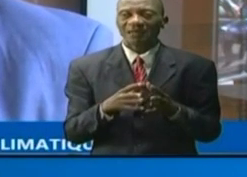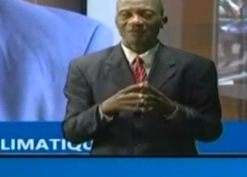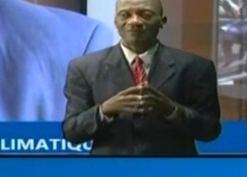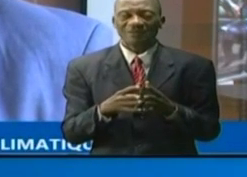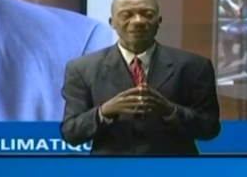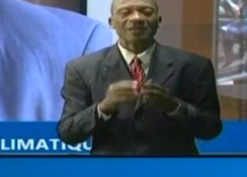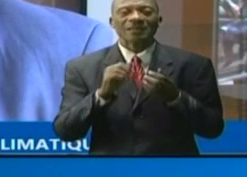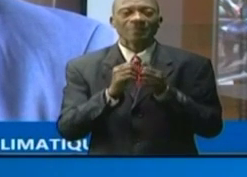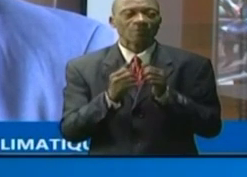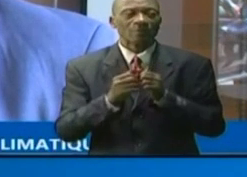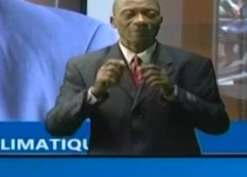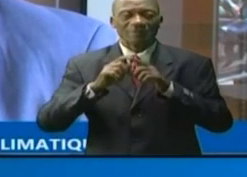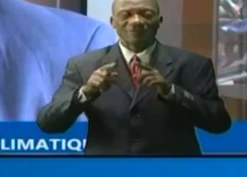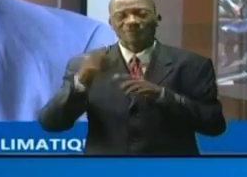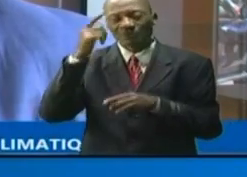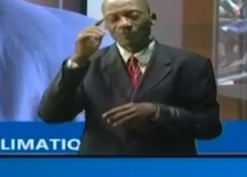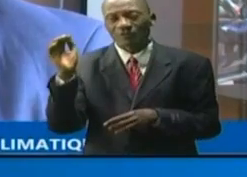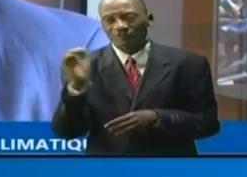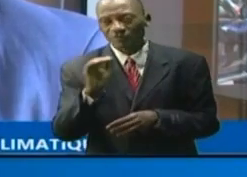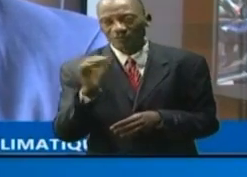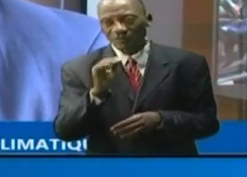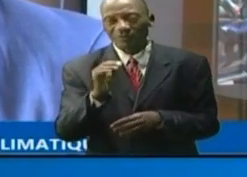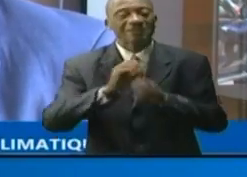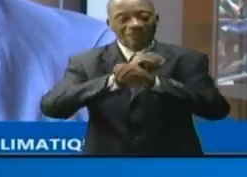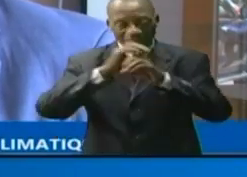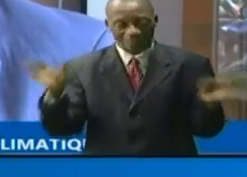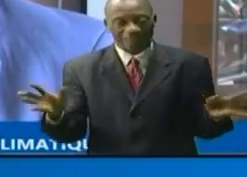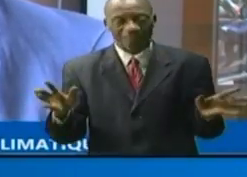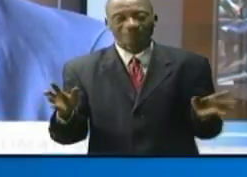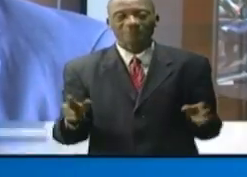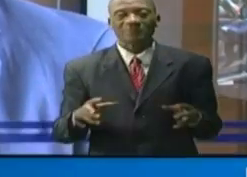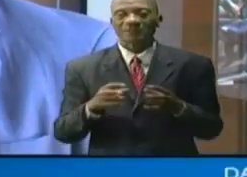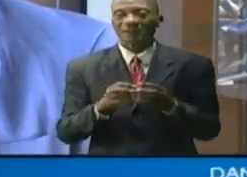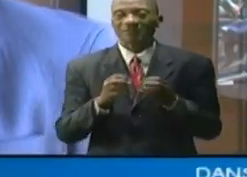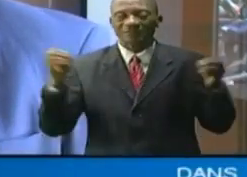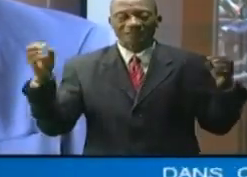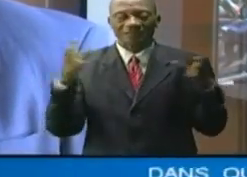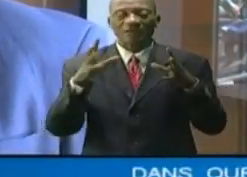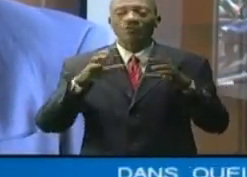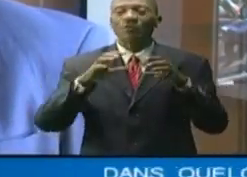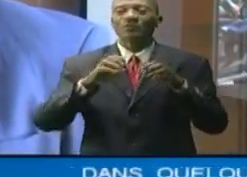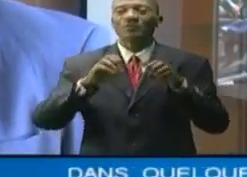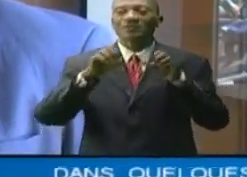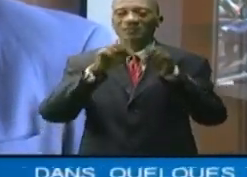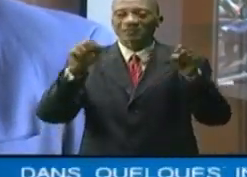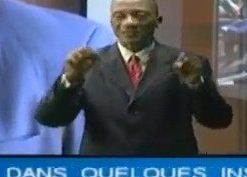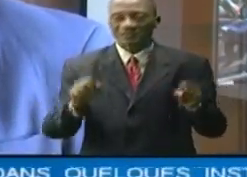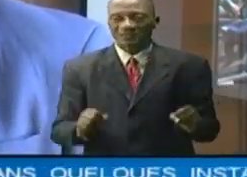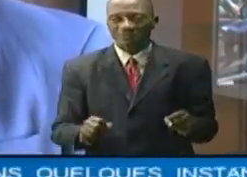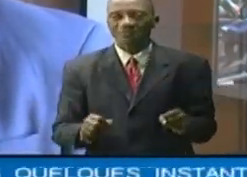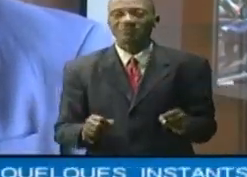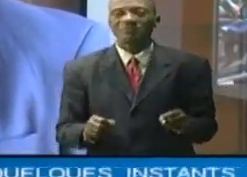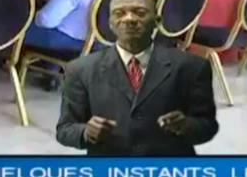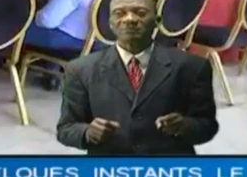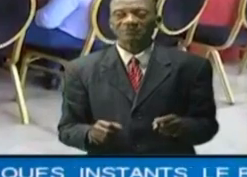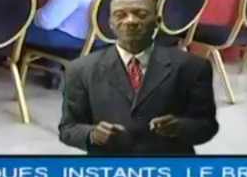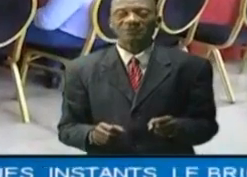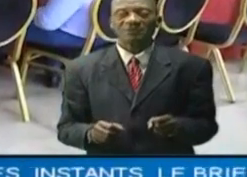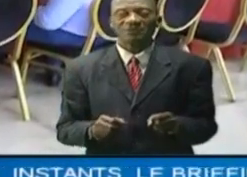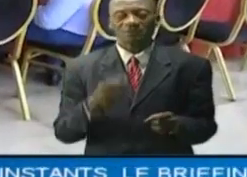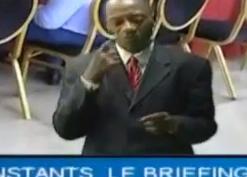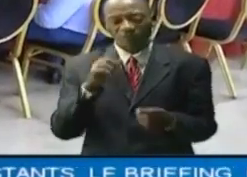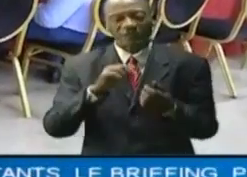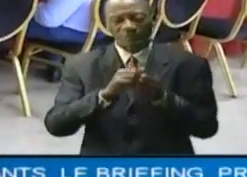très diversifié. Chaque type d'écosystème a aussi des réalités spécifiques par rapport à ça.